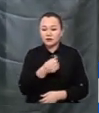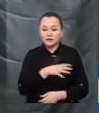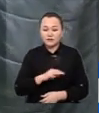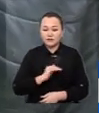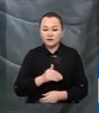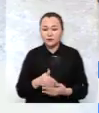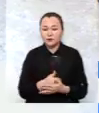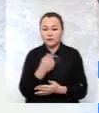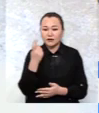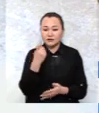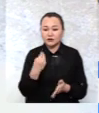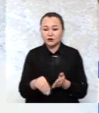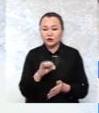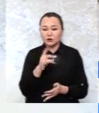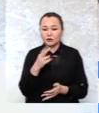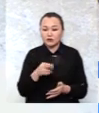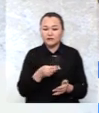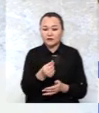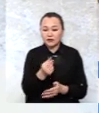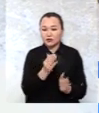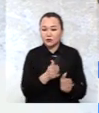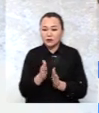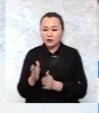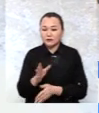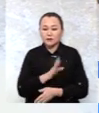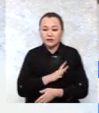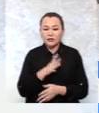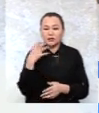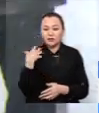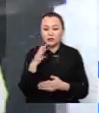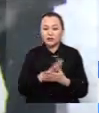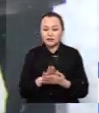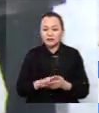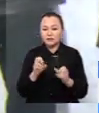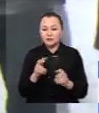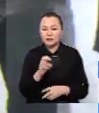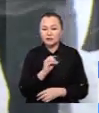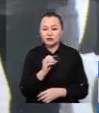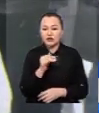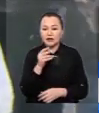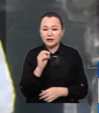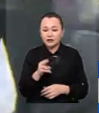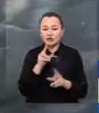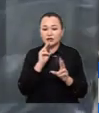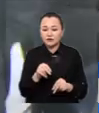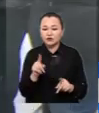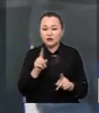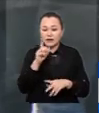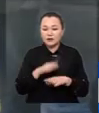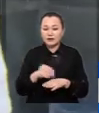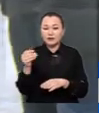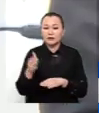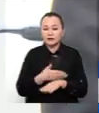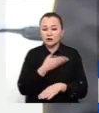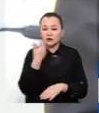выкупили новые владельцы. Выплаты были регулярными. Директор «Тазалых Эксперт» Ербол Жакеш уверяет, что акимат не